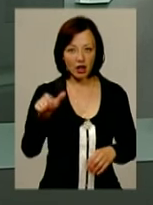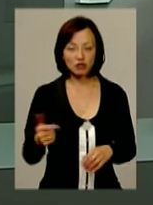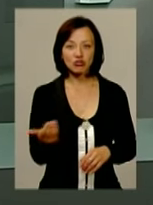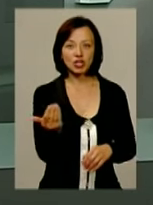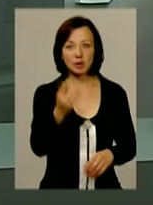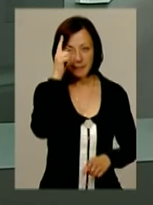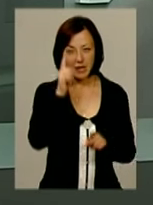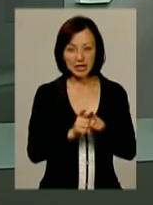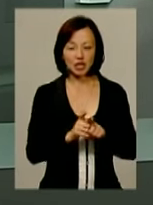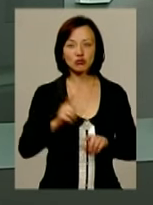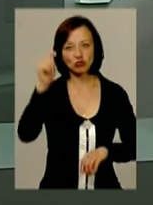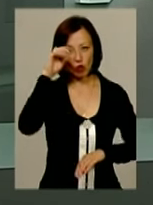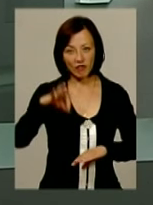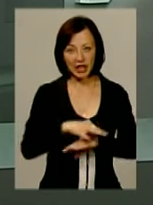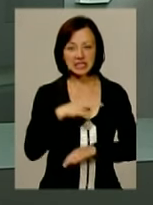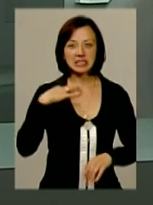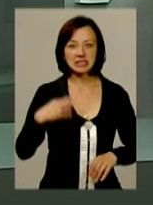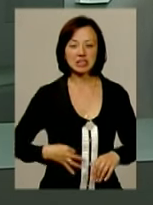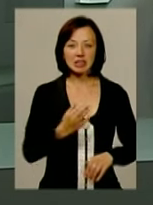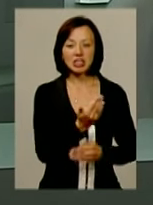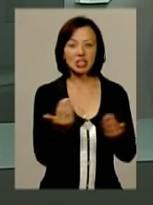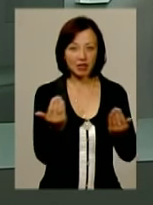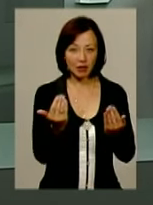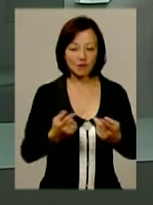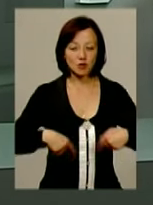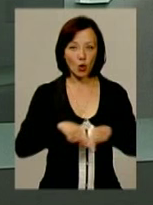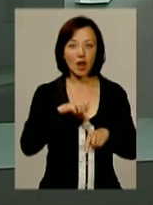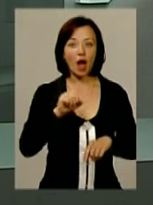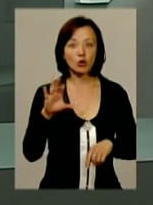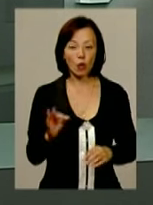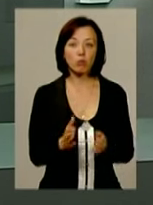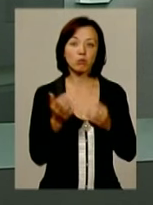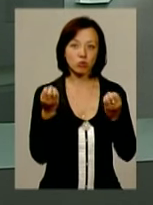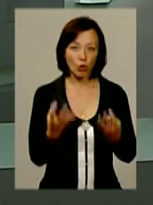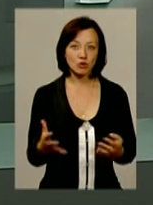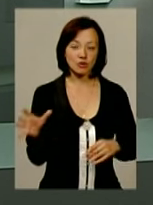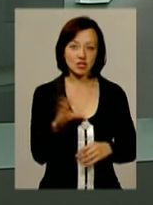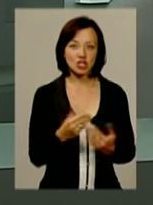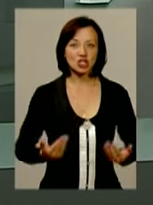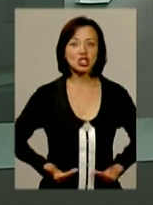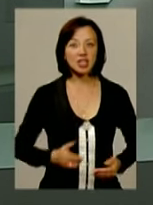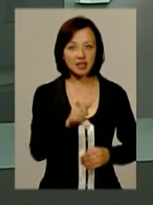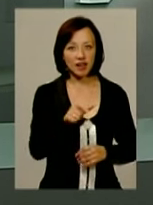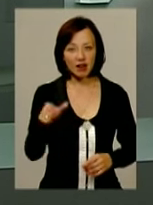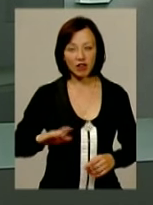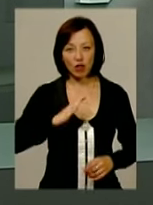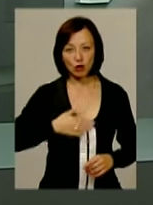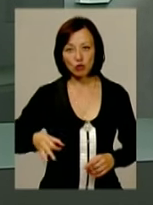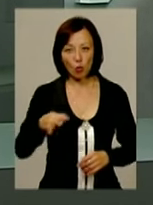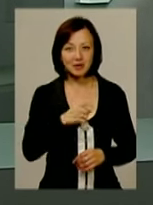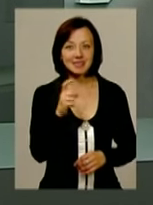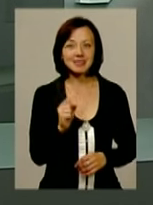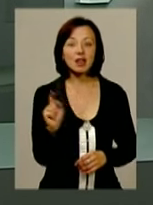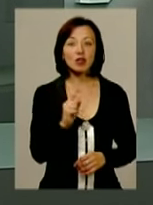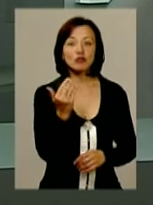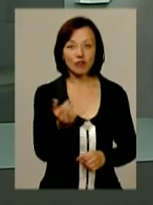чиї чоловіки, чиї сини у зоні антитерористичної операції – і просто від всіх жителів нашої області за те, що ви робите. Скажіть, будь ласка,